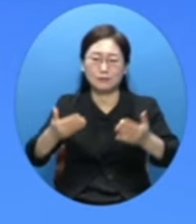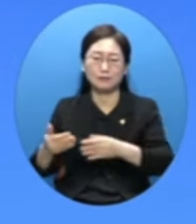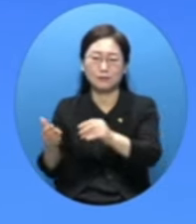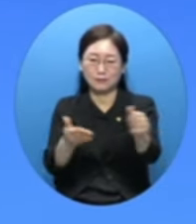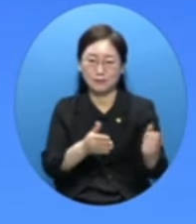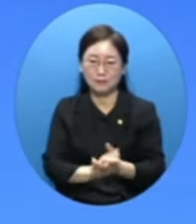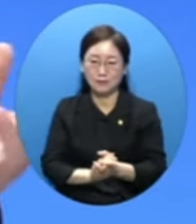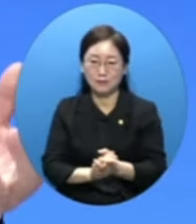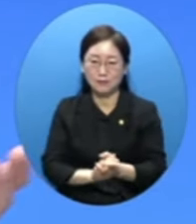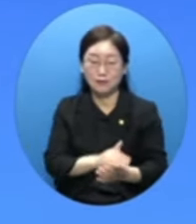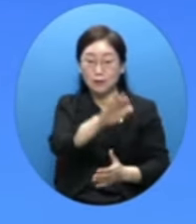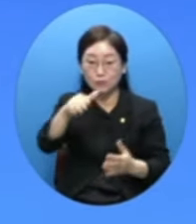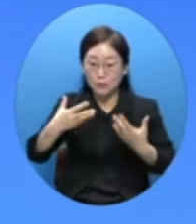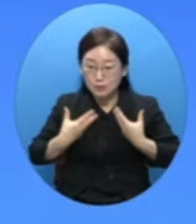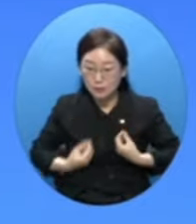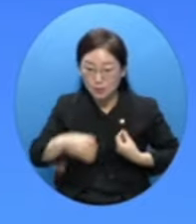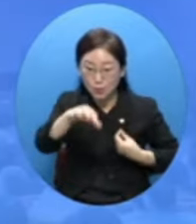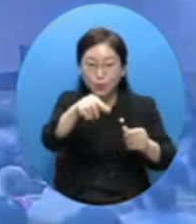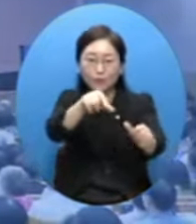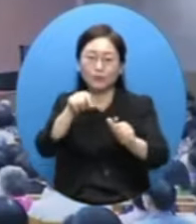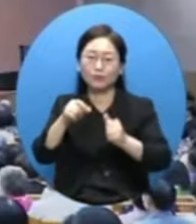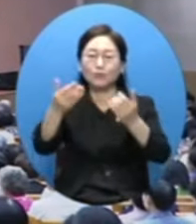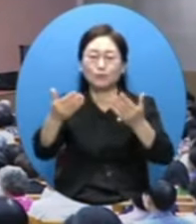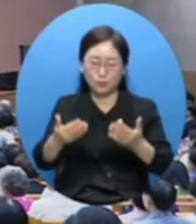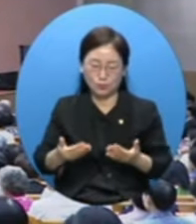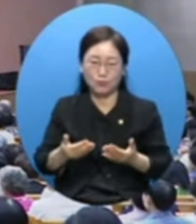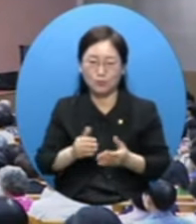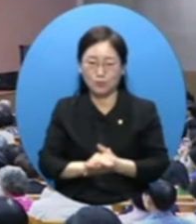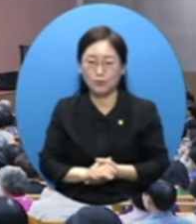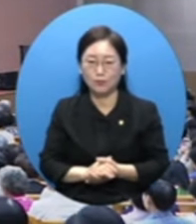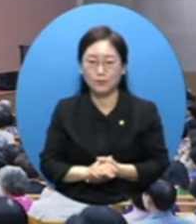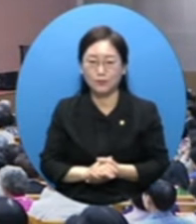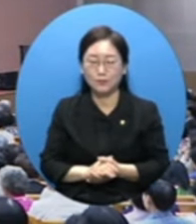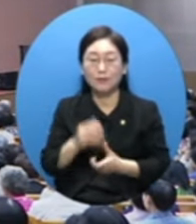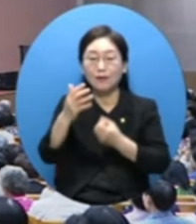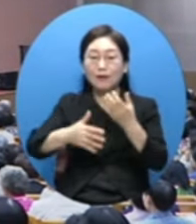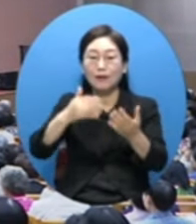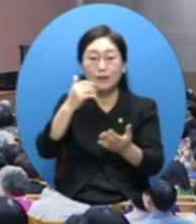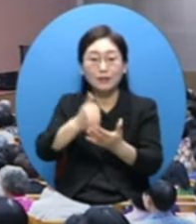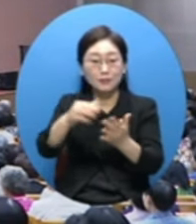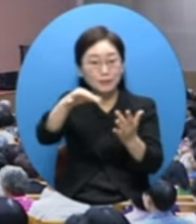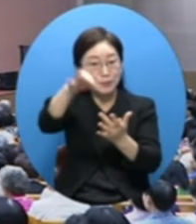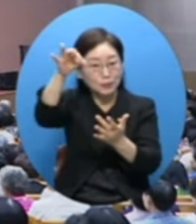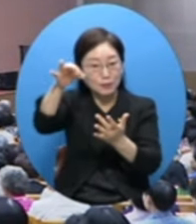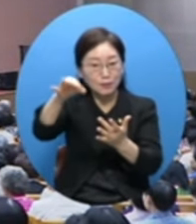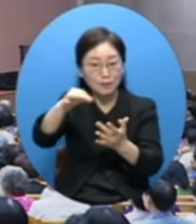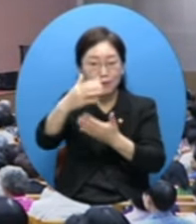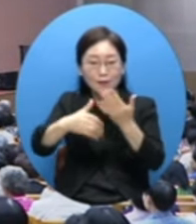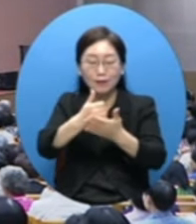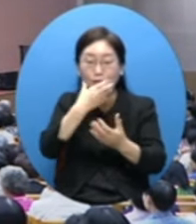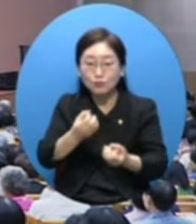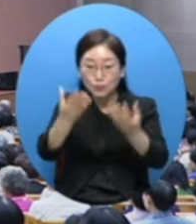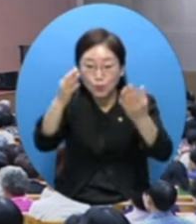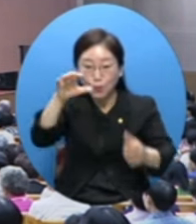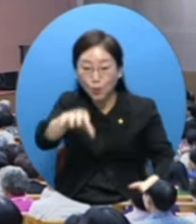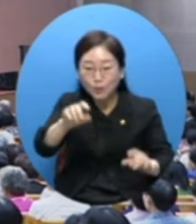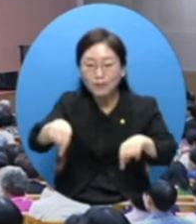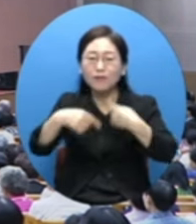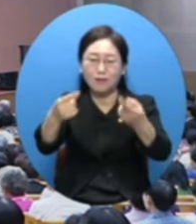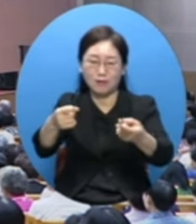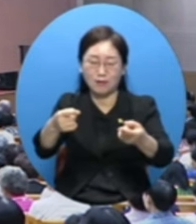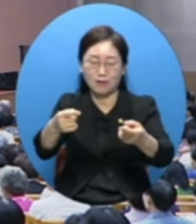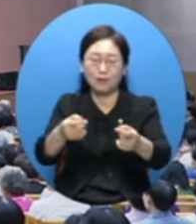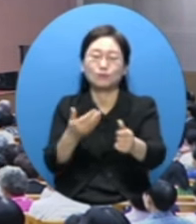찬양하시는 절망해 건져 주실 것입니다 아멘 우리 하나님께 택함을 받아서 하나님의 축복의 자리에 들어가게 되는 것입니다